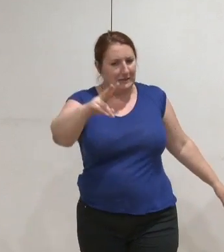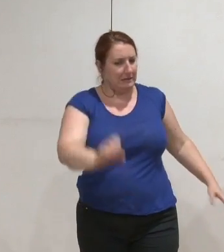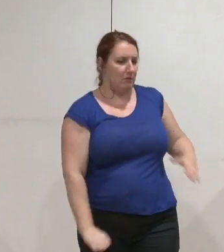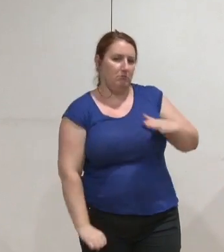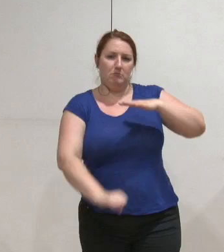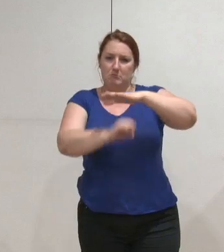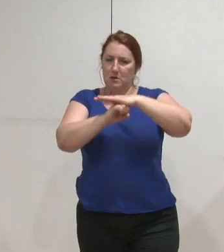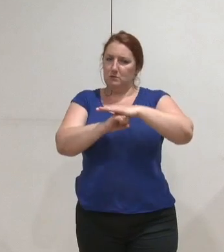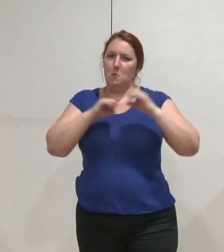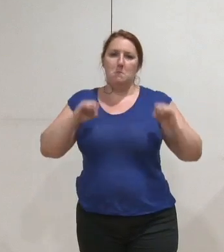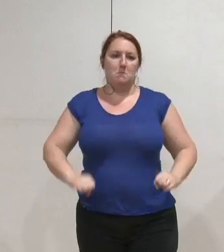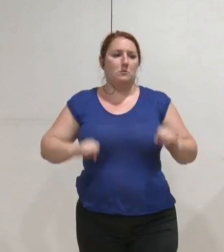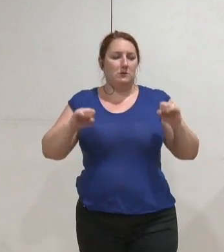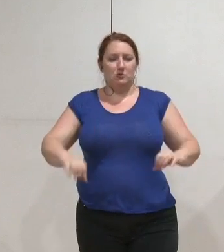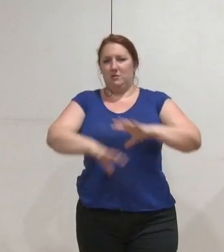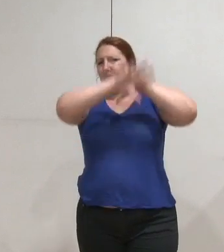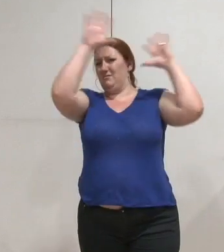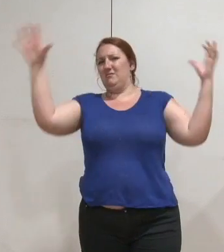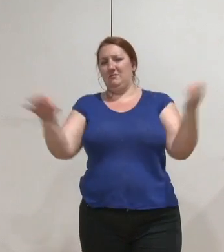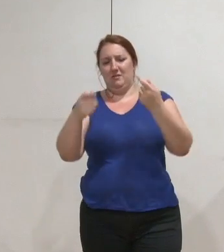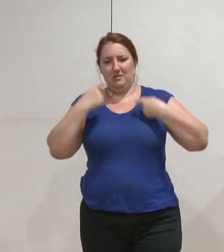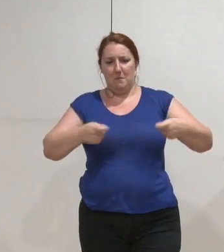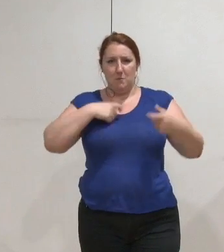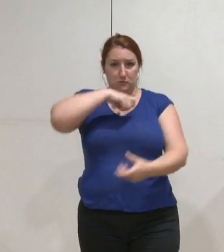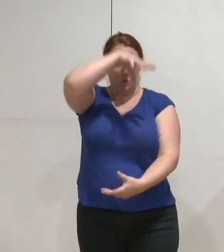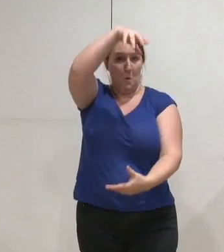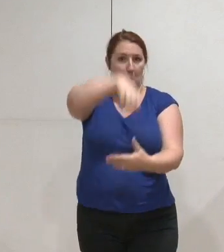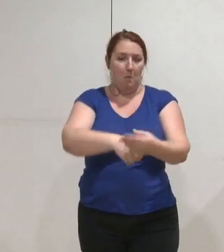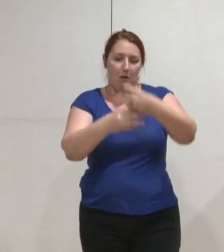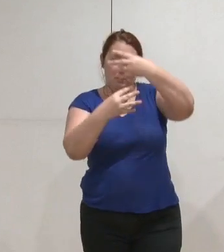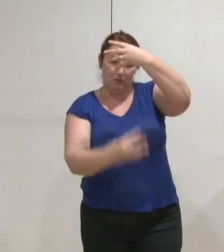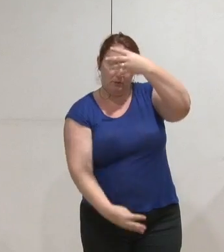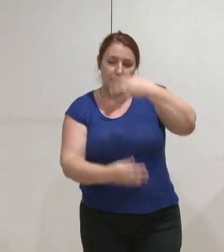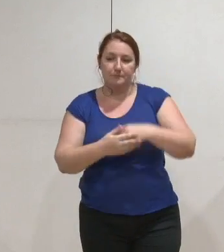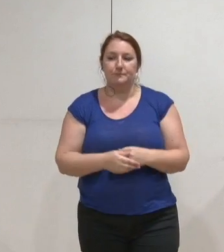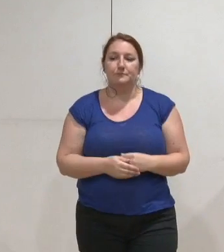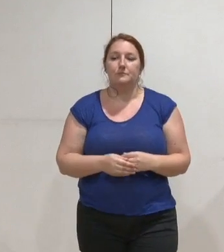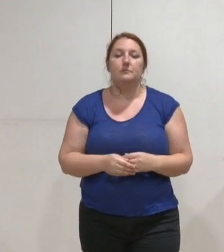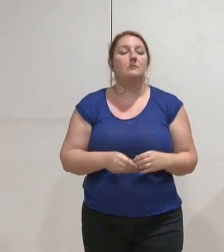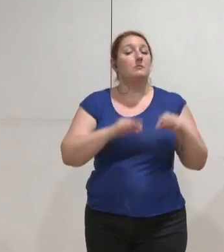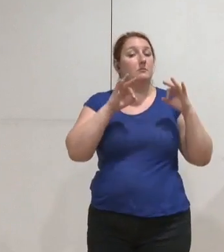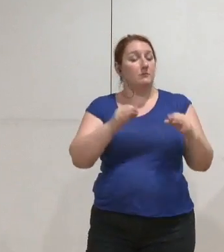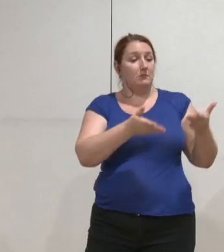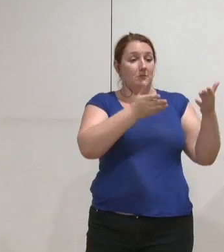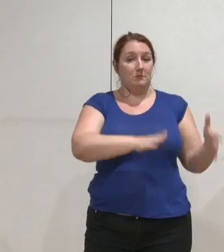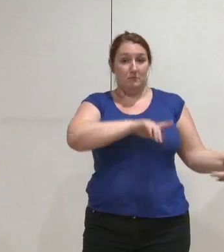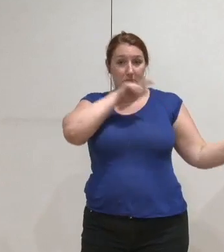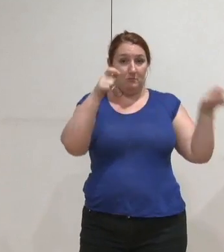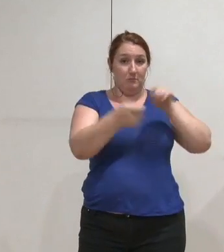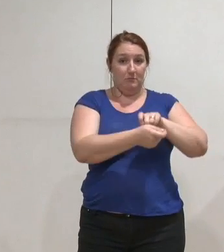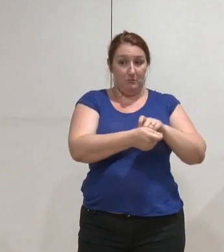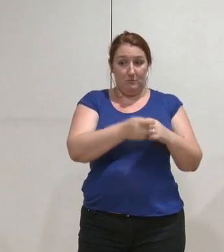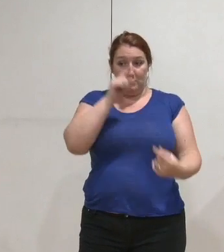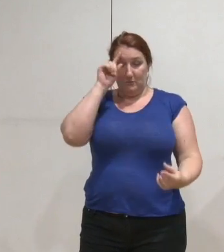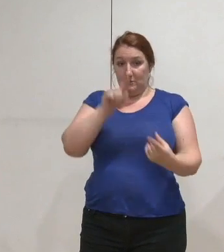prenne en compte l'ensemble des dépenses et de fait ces décisions modificatives concernent